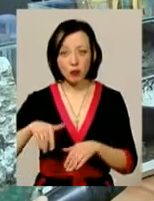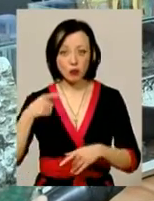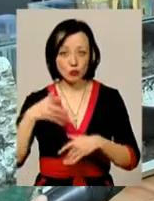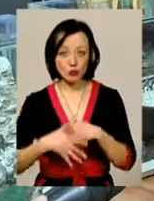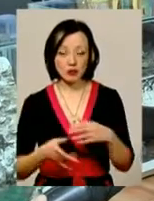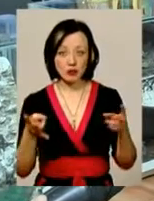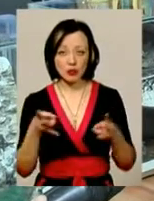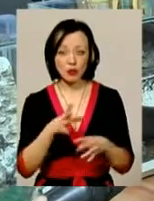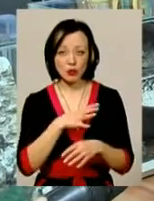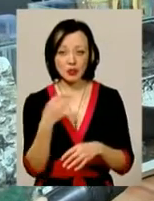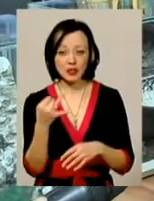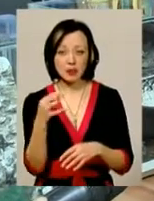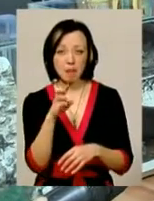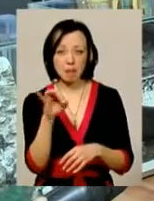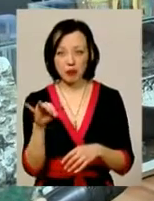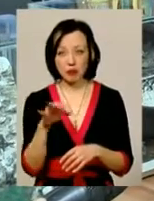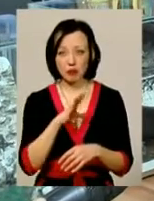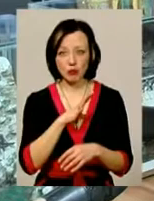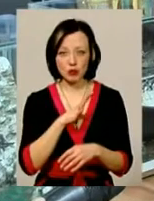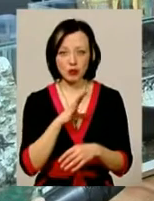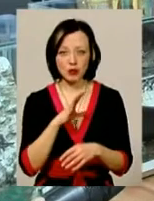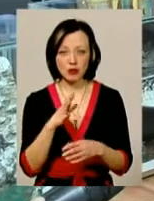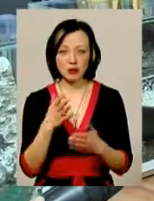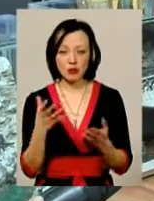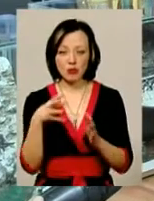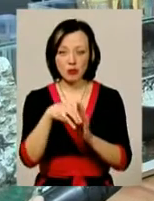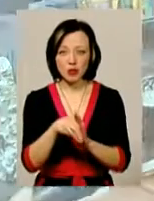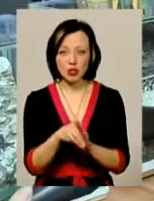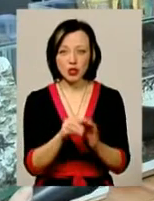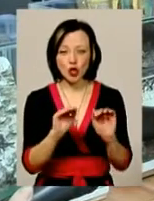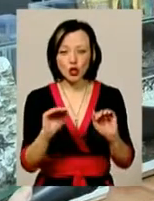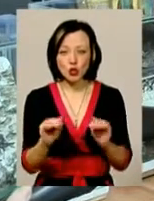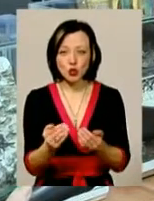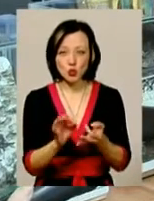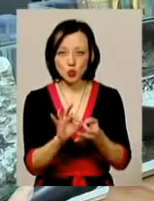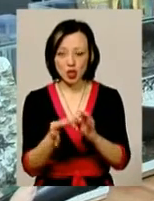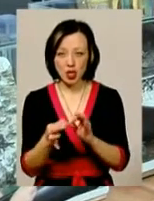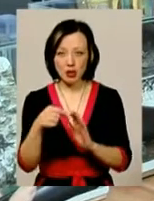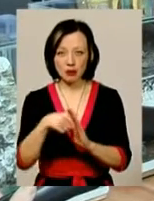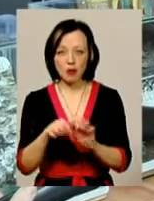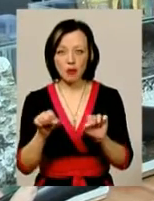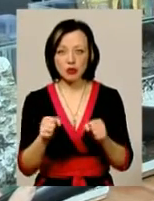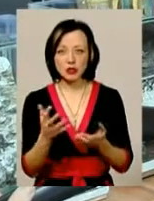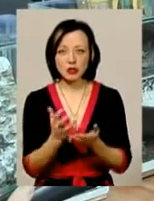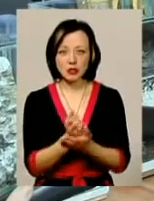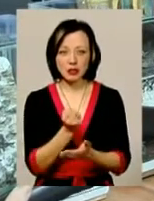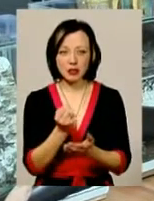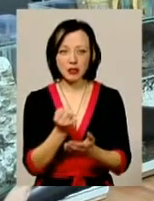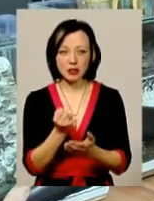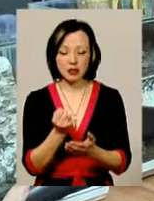треба було б цікавіше, якщо вони будуть вміщені десь в якийсь сюжет. Зокрема, тут можна знайти і діарами,